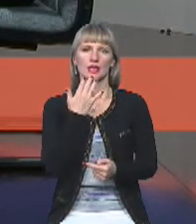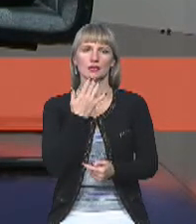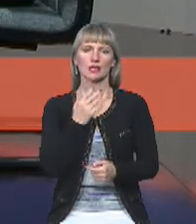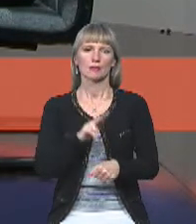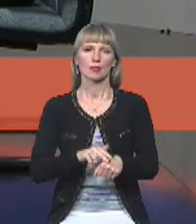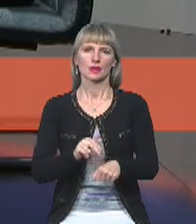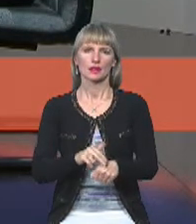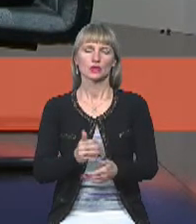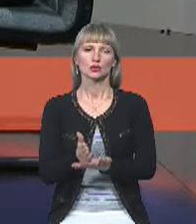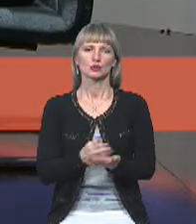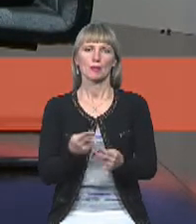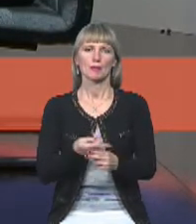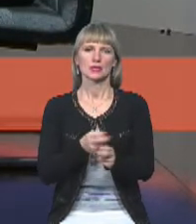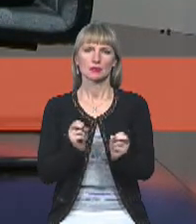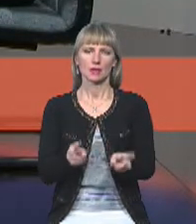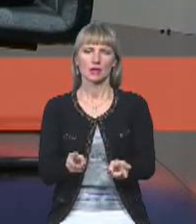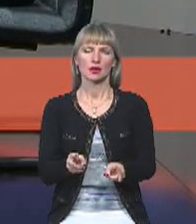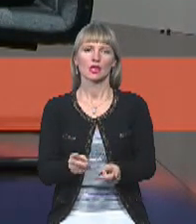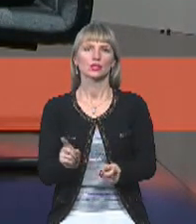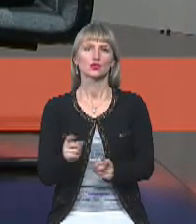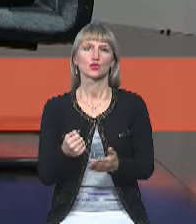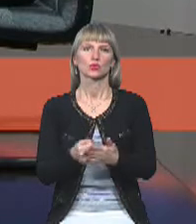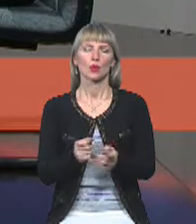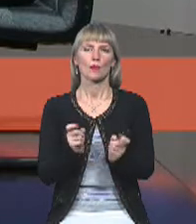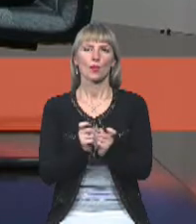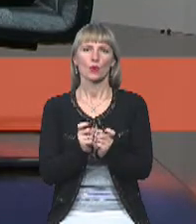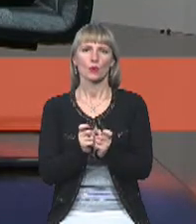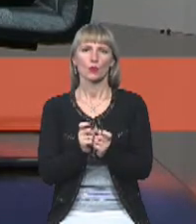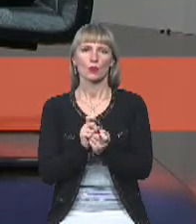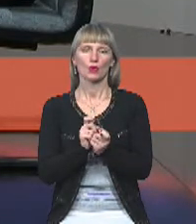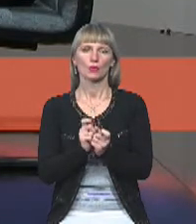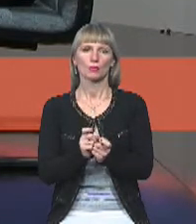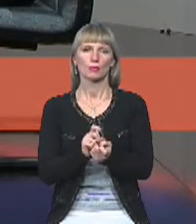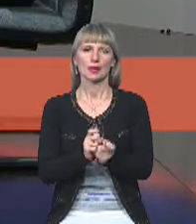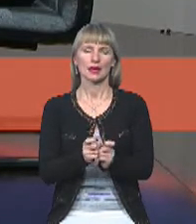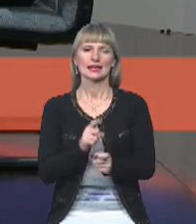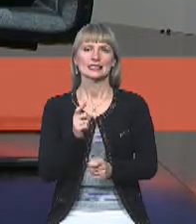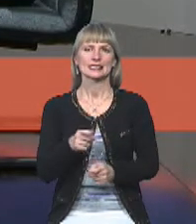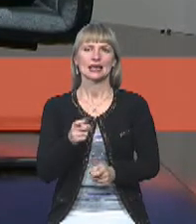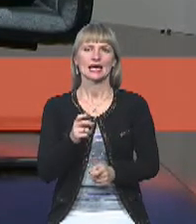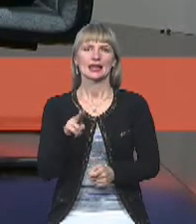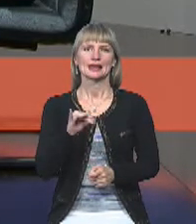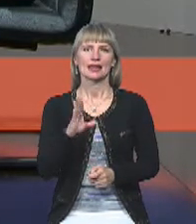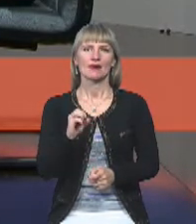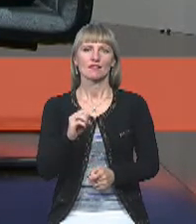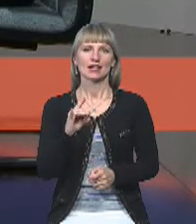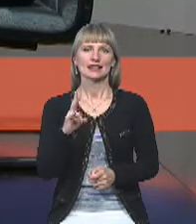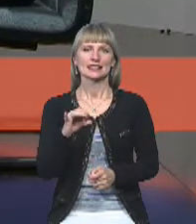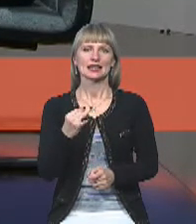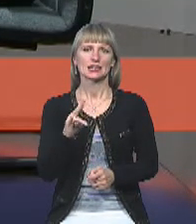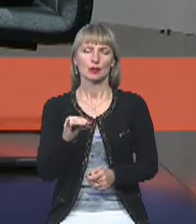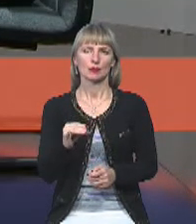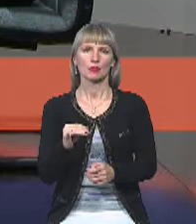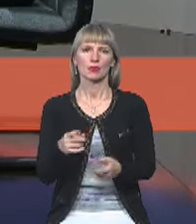національна поліція, і Служба безпеки, звичайно. Щодо боротьби з диверсійно-розвідувальними силами та